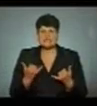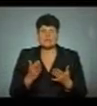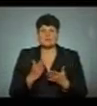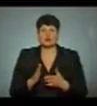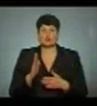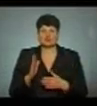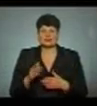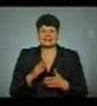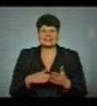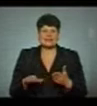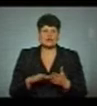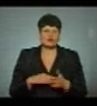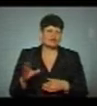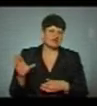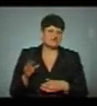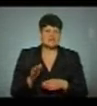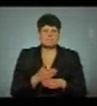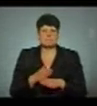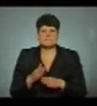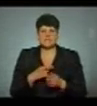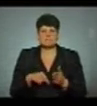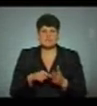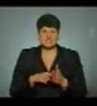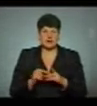бути скасовані всі міжміські перевезення,